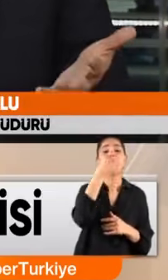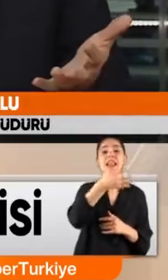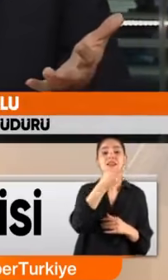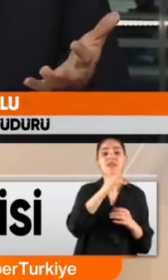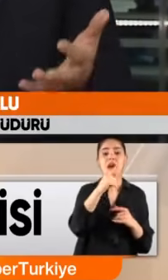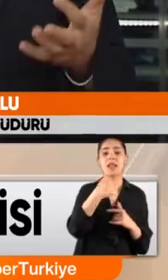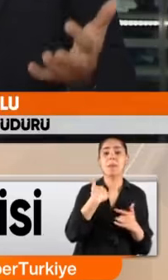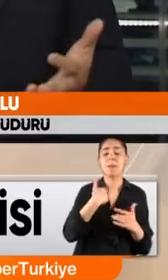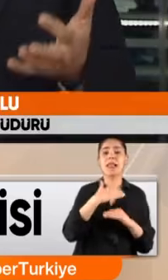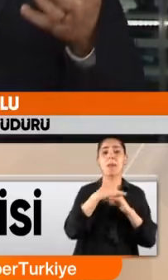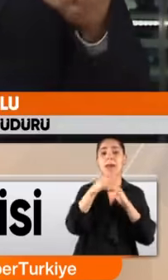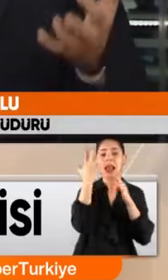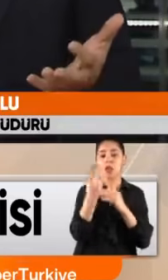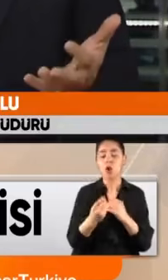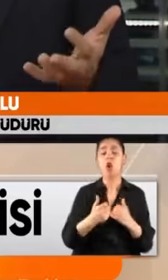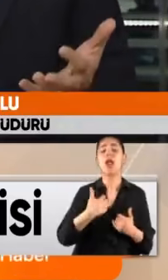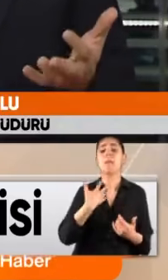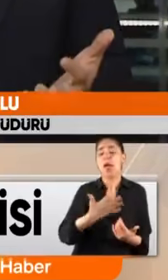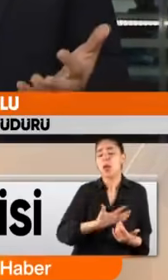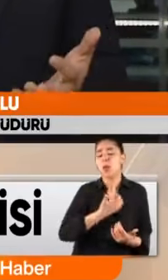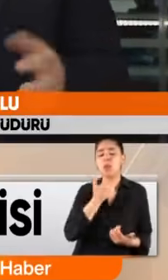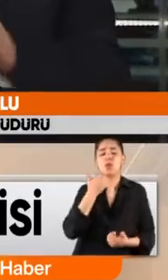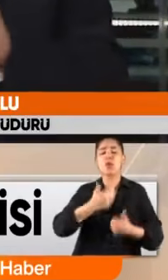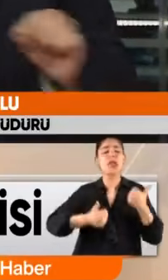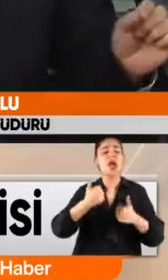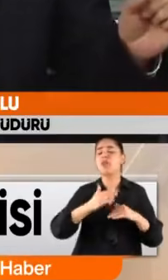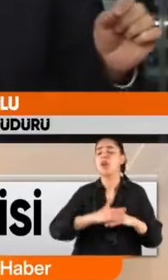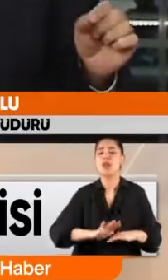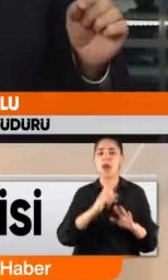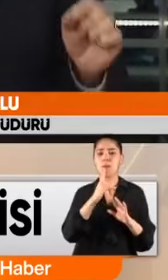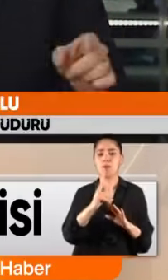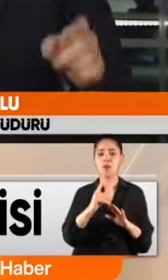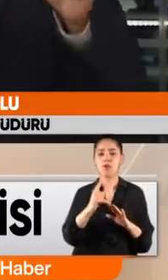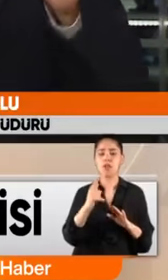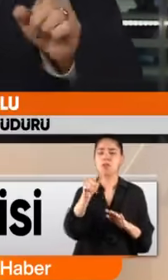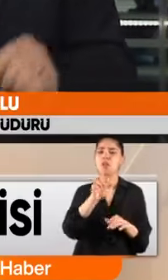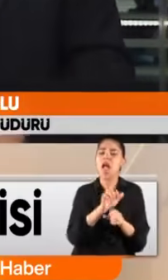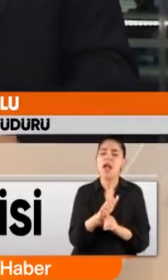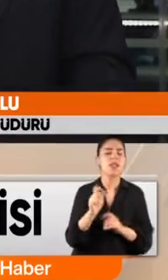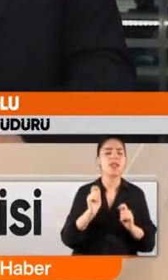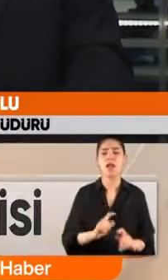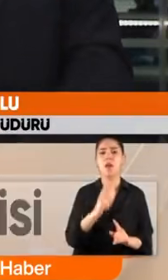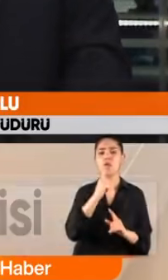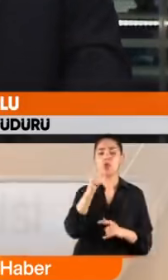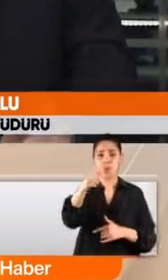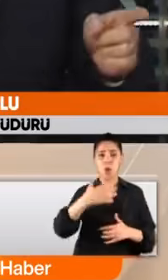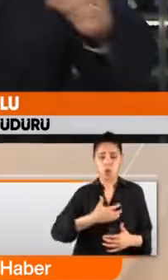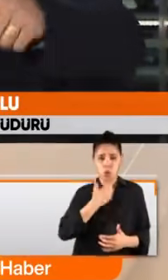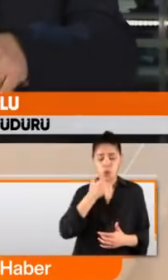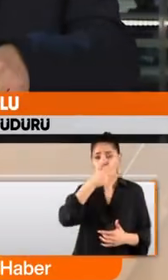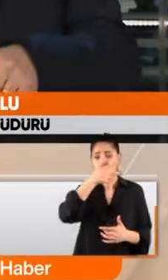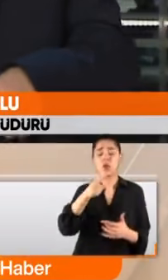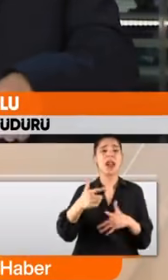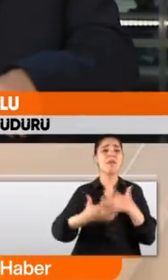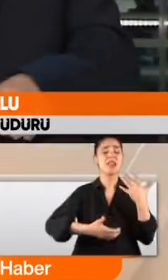acılarımızı yarıştırmıyoruz, acılarımızı istismar malzemesi haline getirmiyoruz dedi. Bunun altını çizmekte fayda var. Çünkü acılarımızı yarıştırmaya kalkarsak onlar